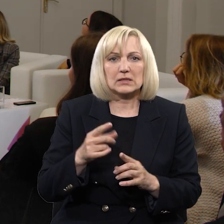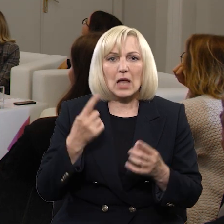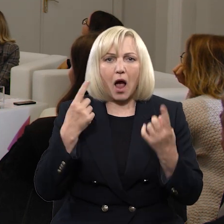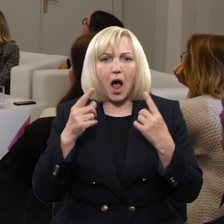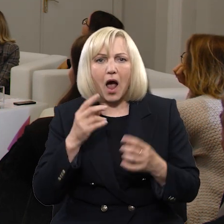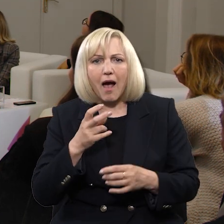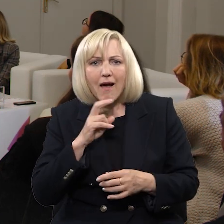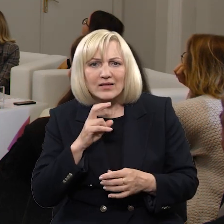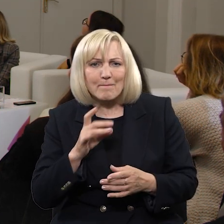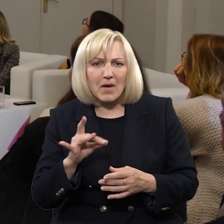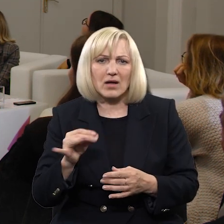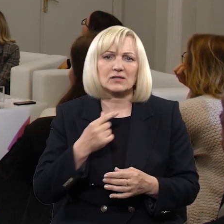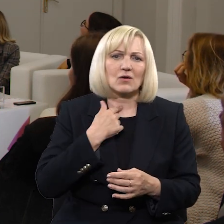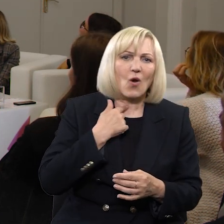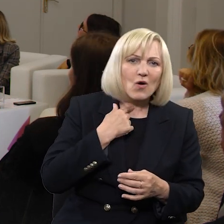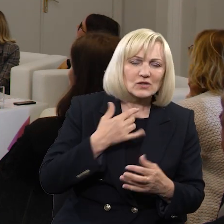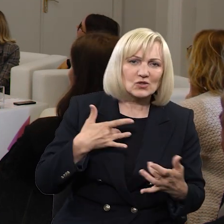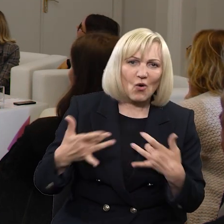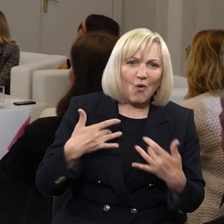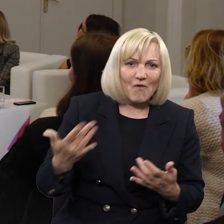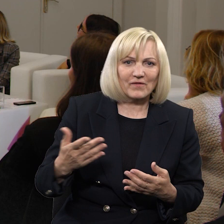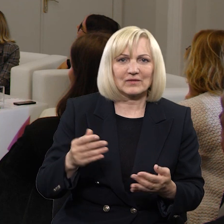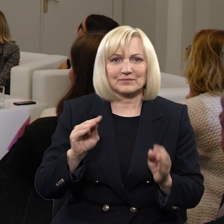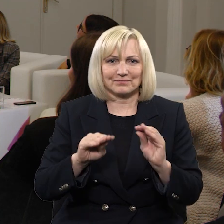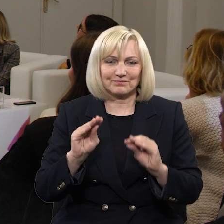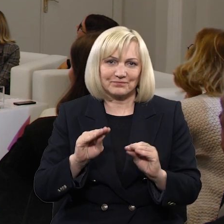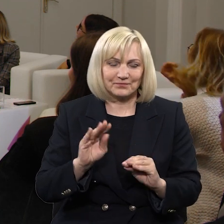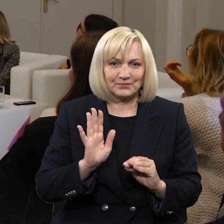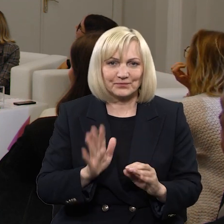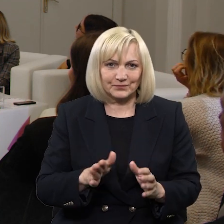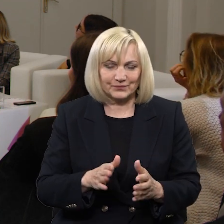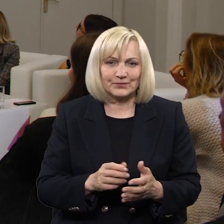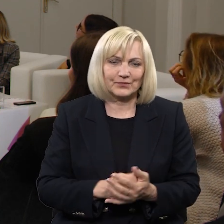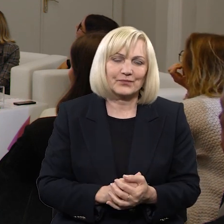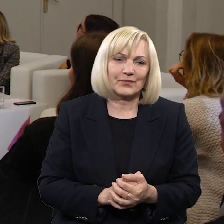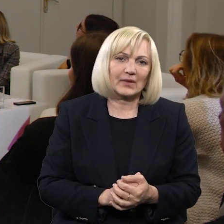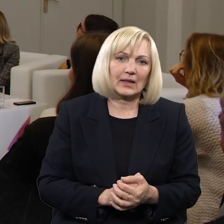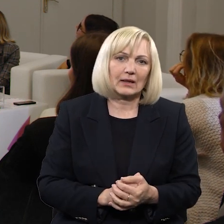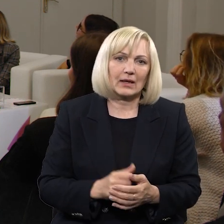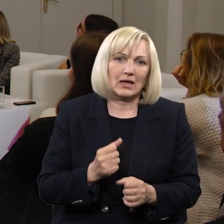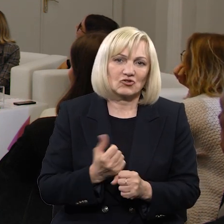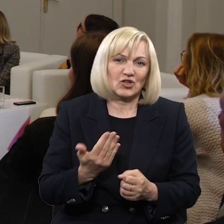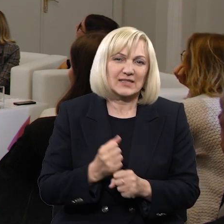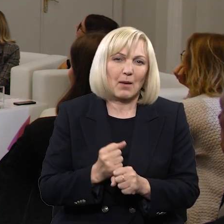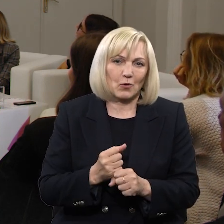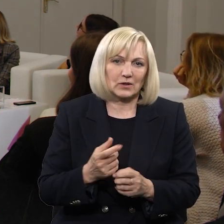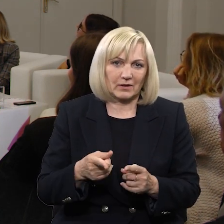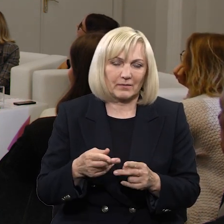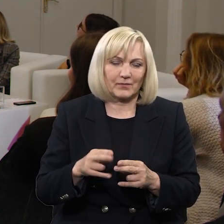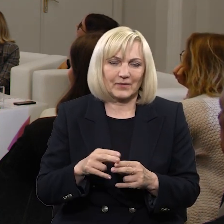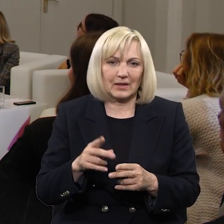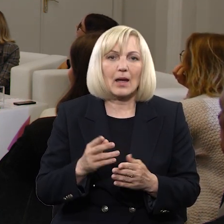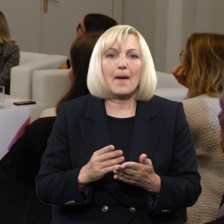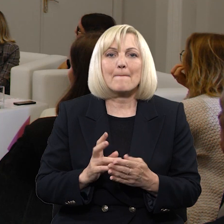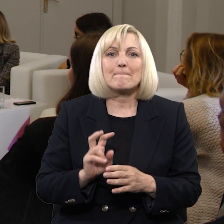анимации актерских голосов и вот как раз Мы тут с коллегами из лаборатории интерактивной визуализации работаем над первым